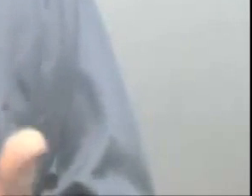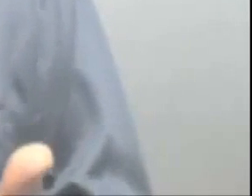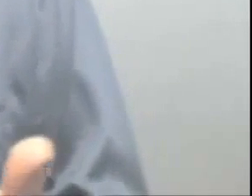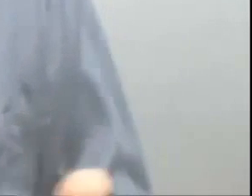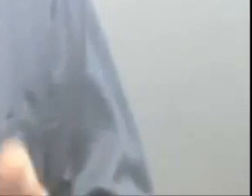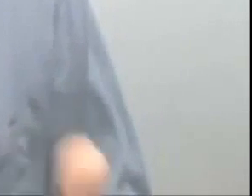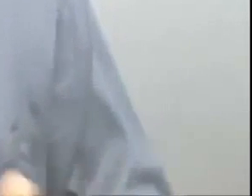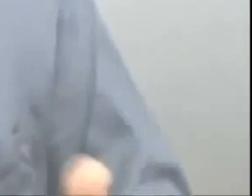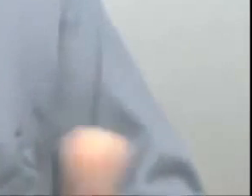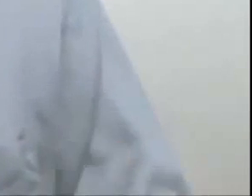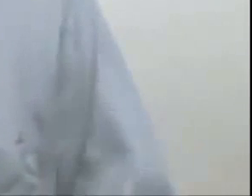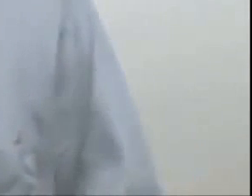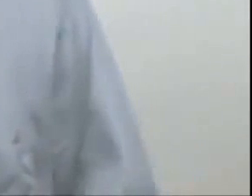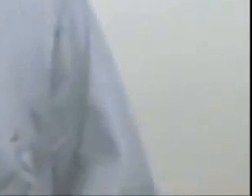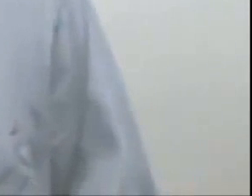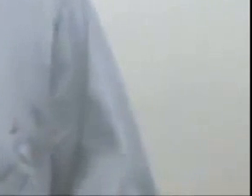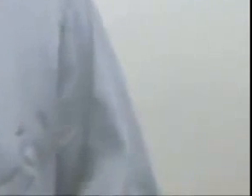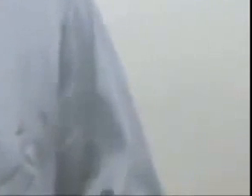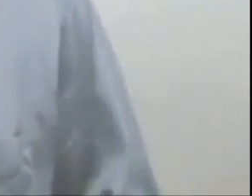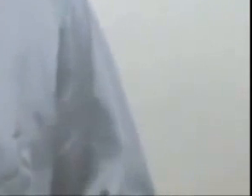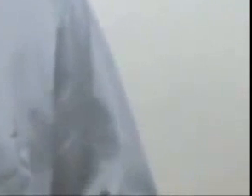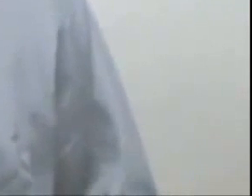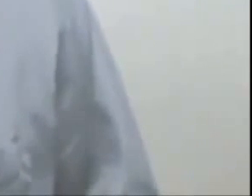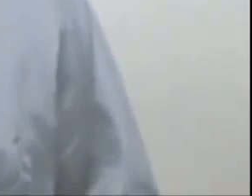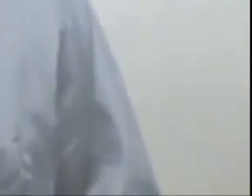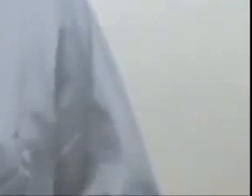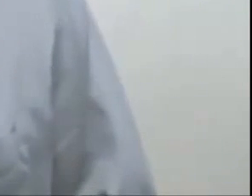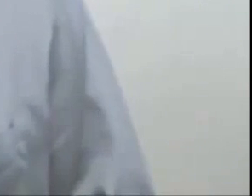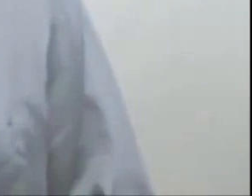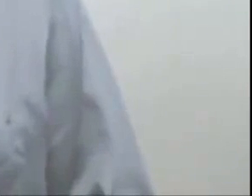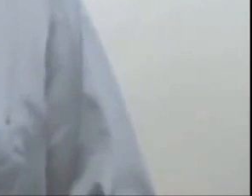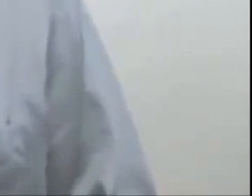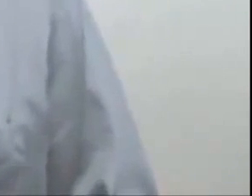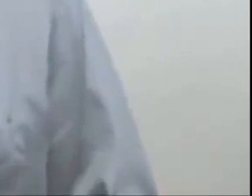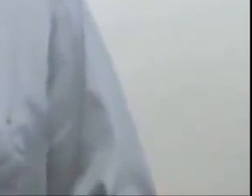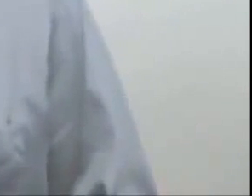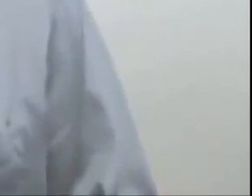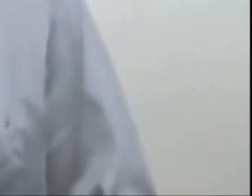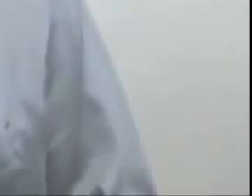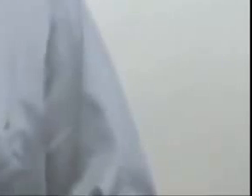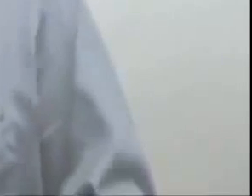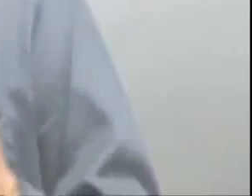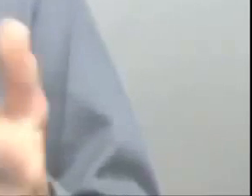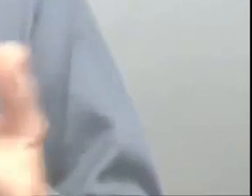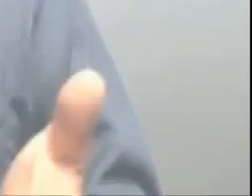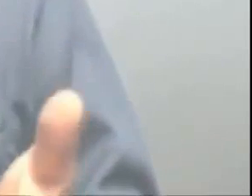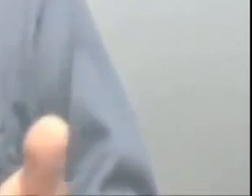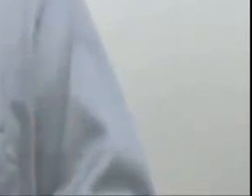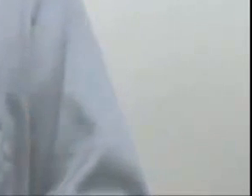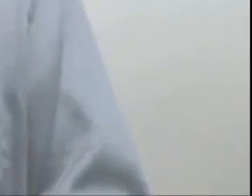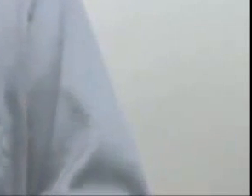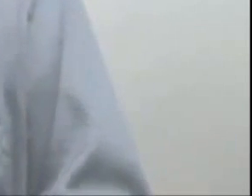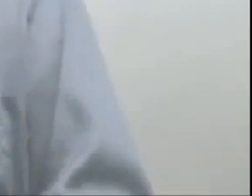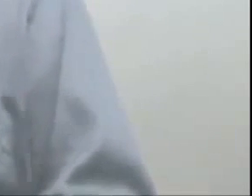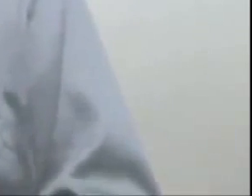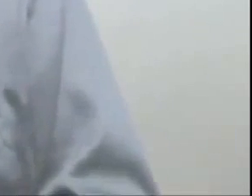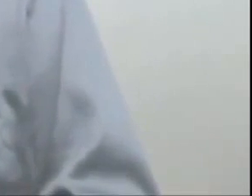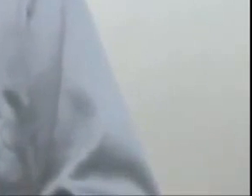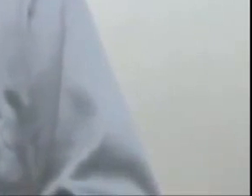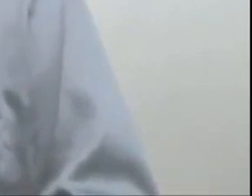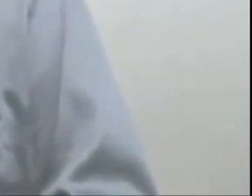un peu de vocabulaire supplémentaire afin de pouvoir compléter vos idées. Ce sont des substantifs qui vous